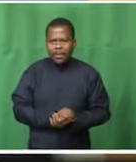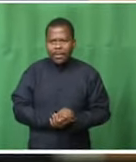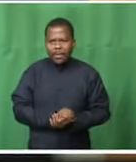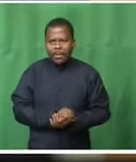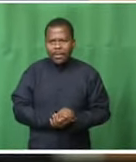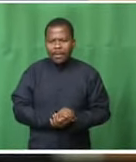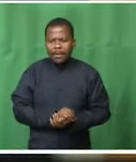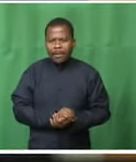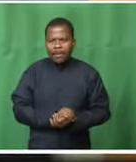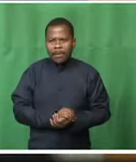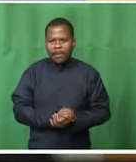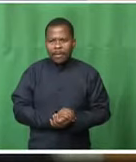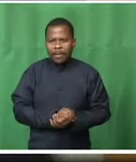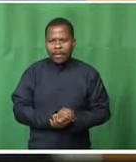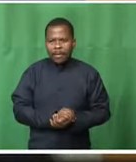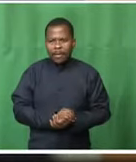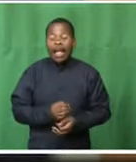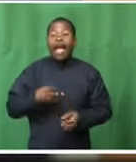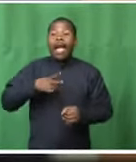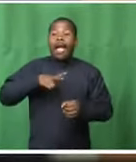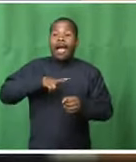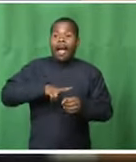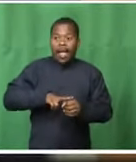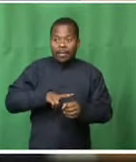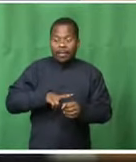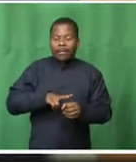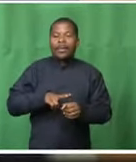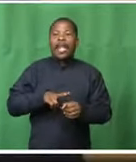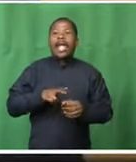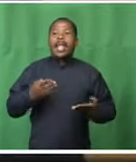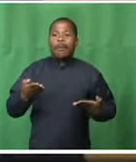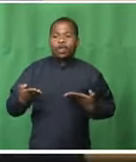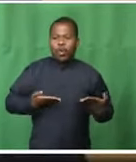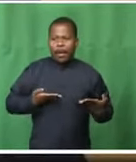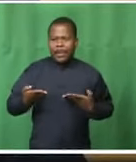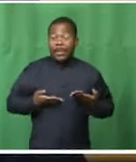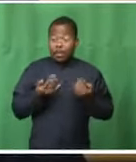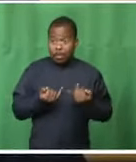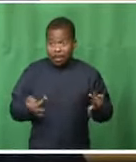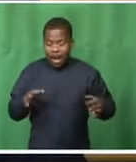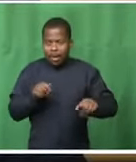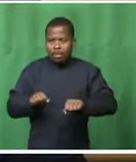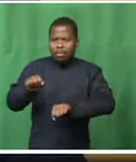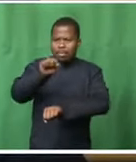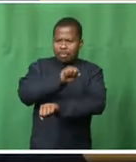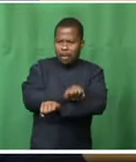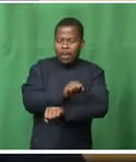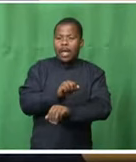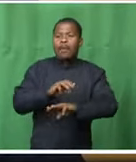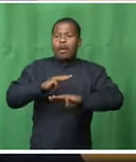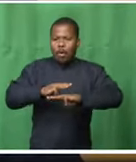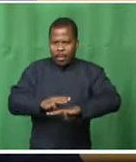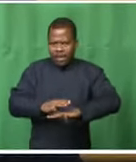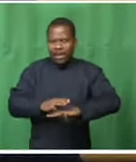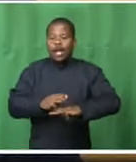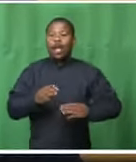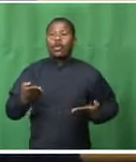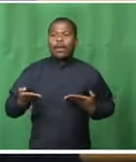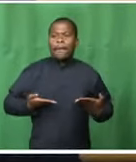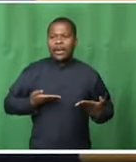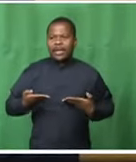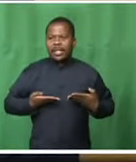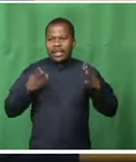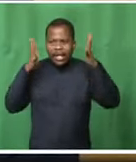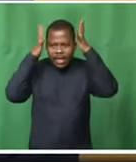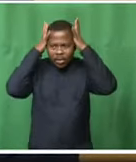bosomabhizinisi beSingapore inkaphunkaphu yokuhlanyela timali eveni leSwatini njengoba ichaza imvuna. Sithatha kuthatha